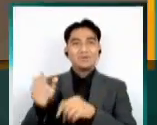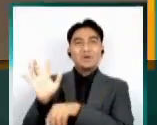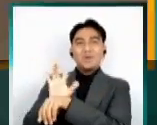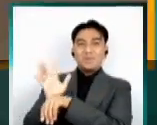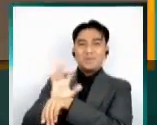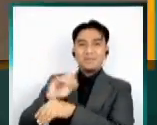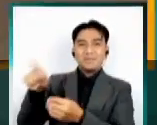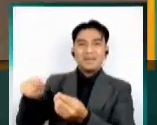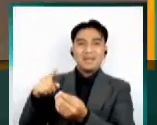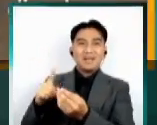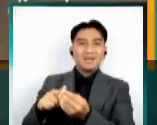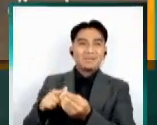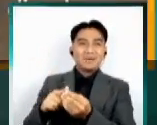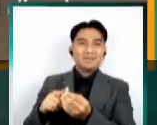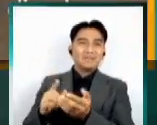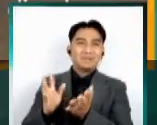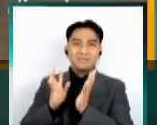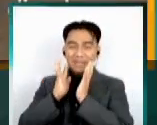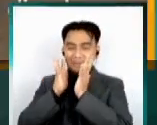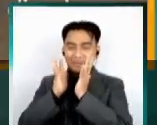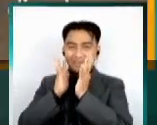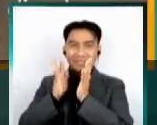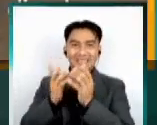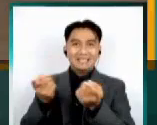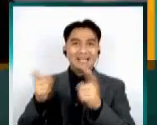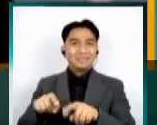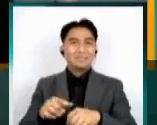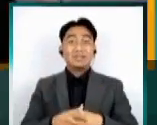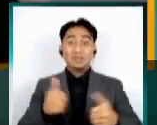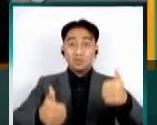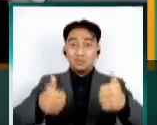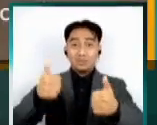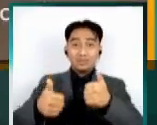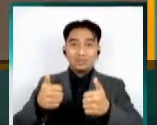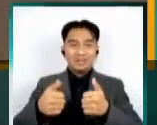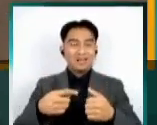Wow. 1, 2, 3. Diary. Make personal diary.